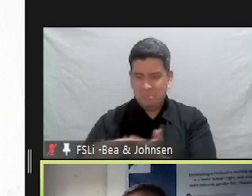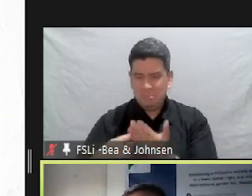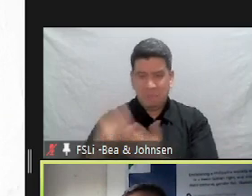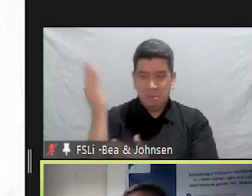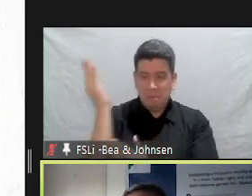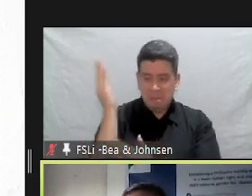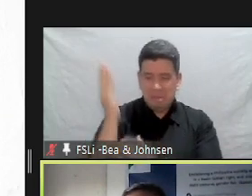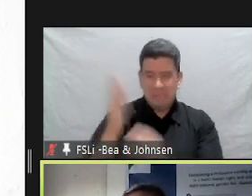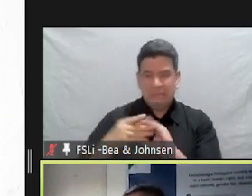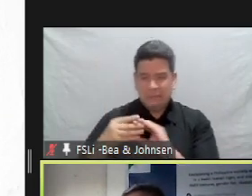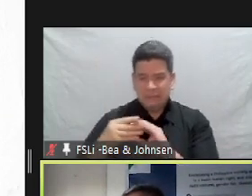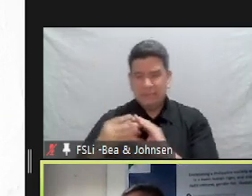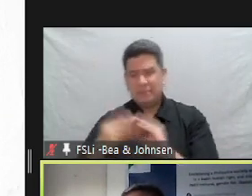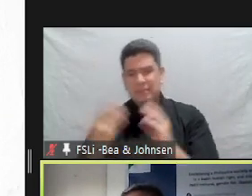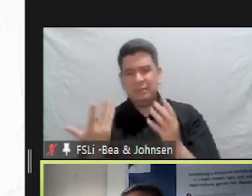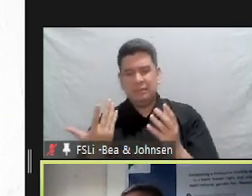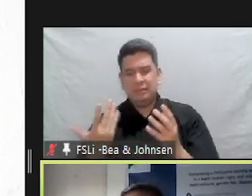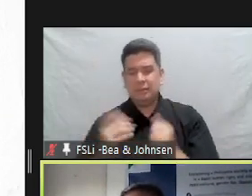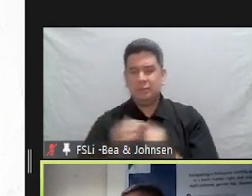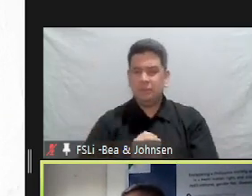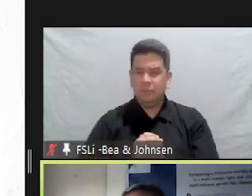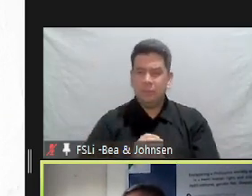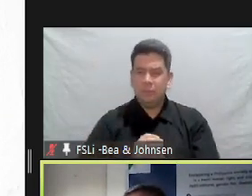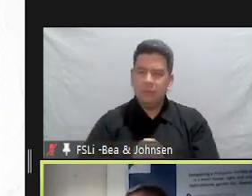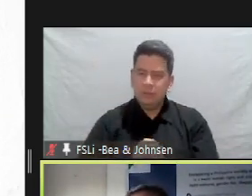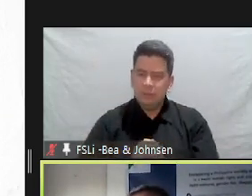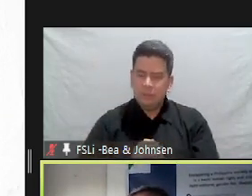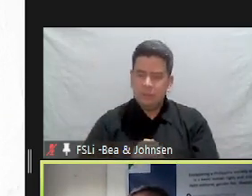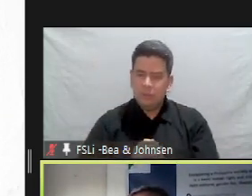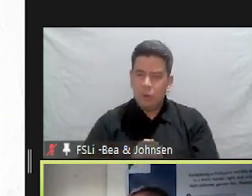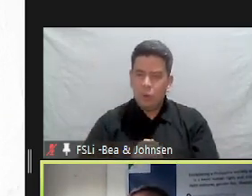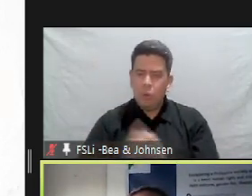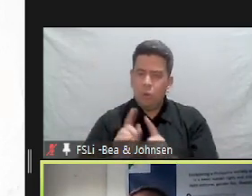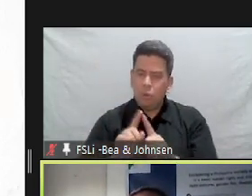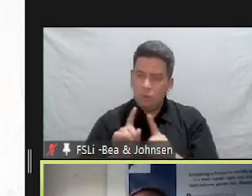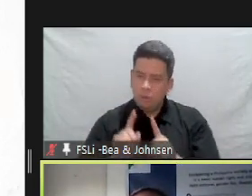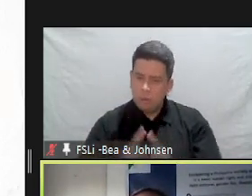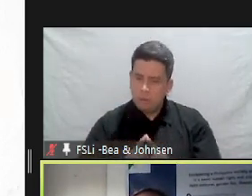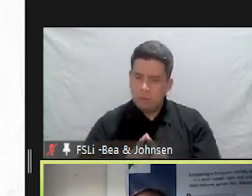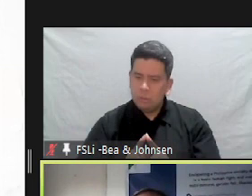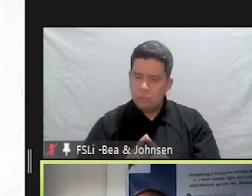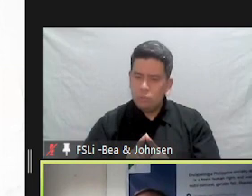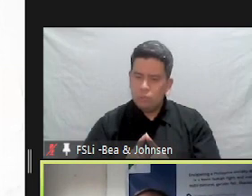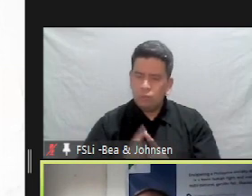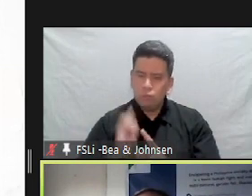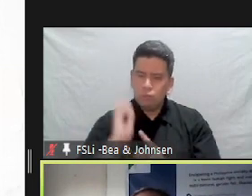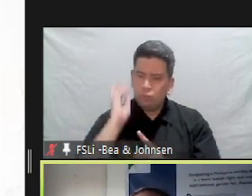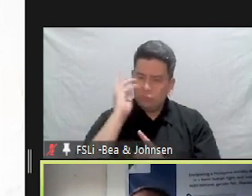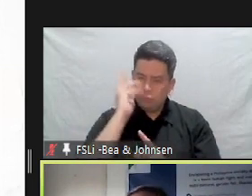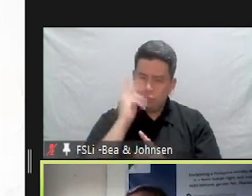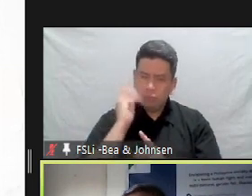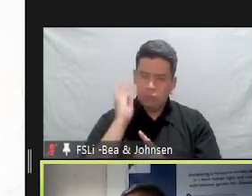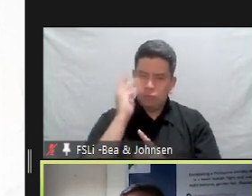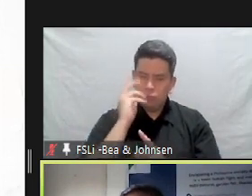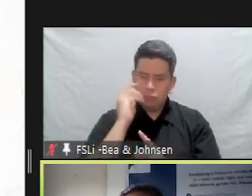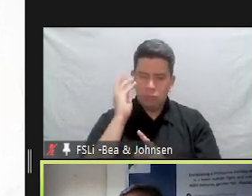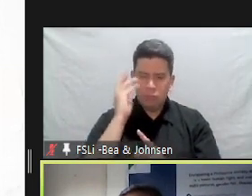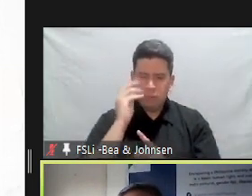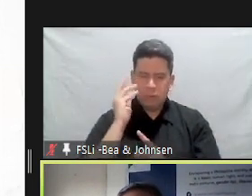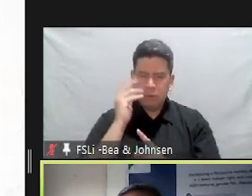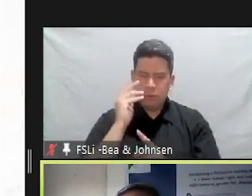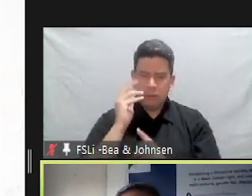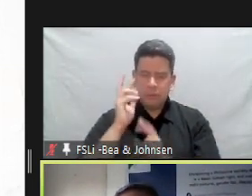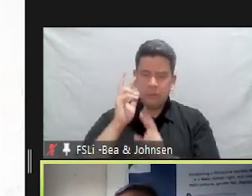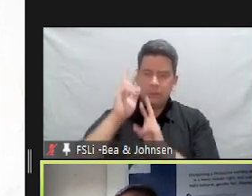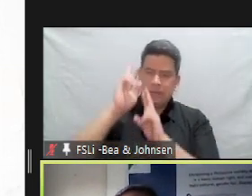pagbabalagtasan, hindi lang sabayang pagbikas, pero ito ay pag-unita din at pagbibigay ng mataas na pagkilala sa